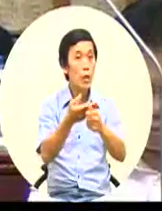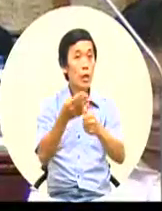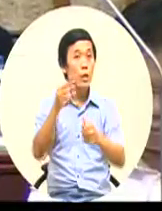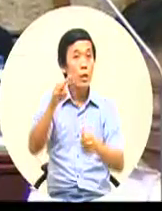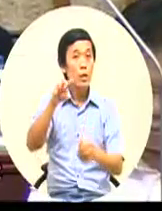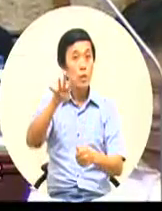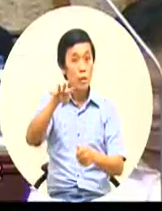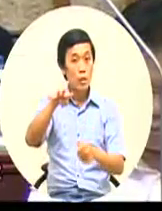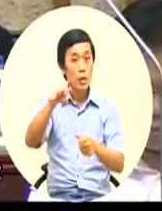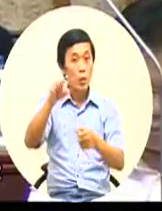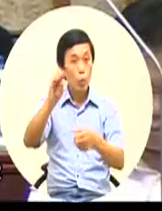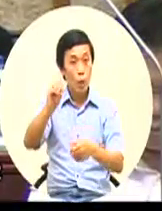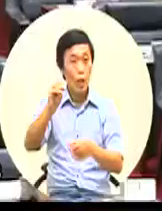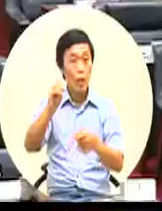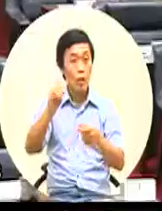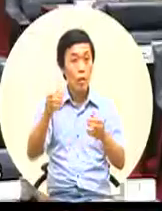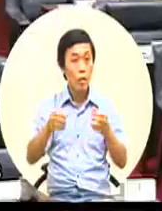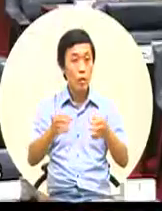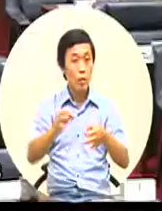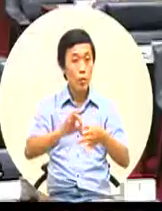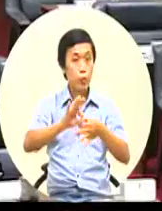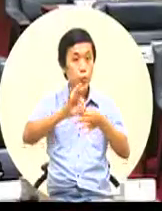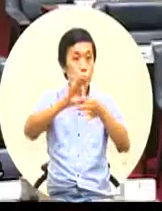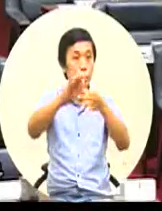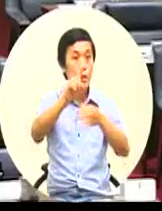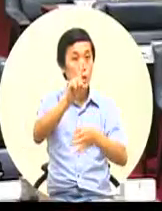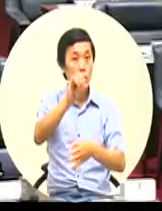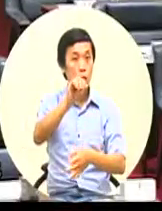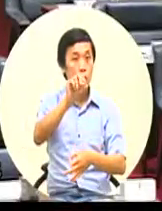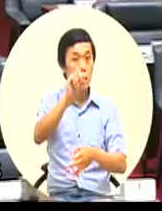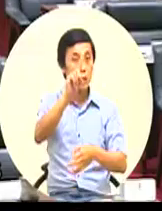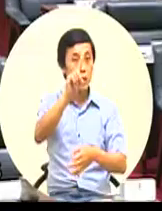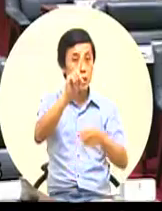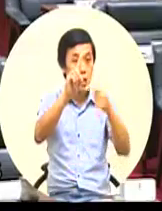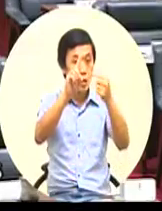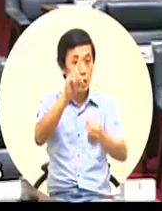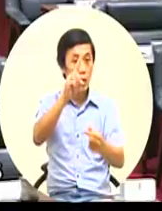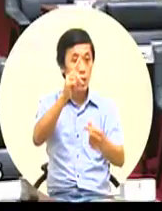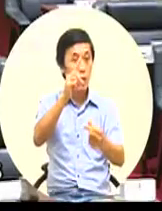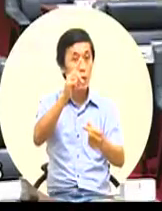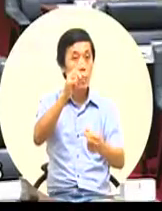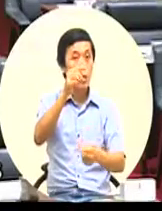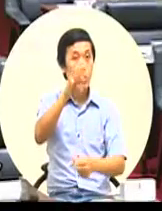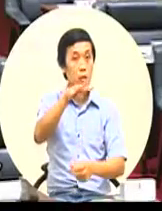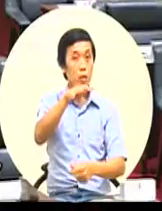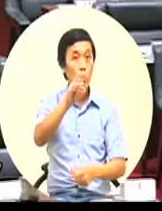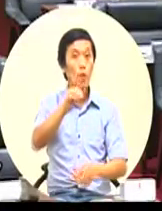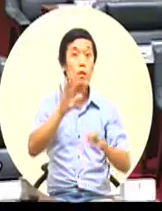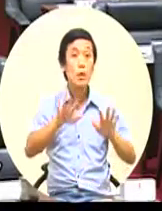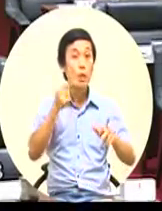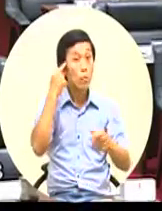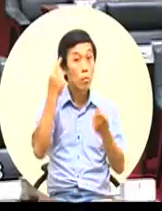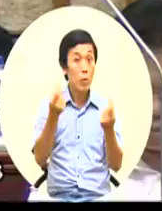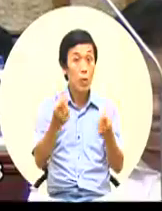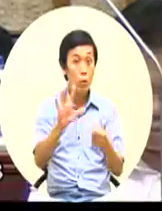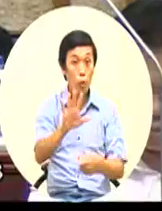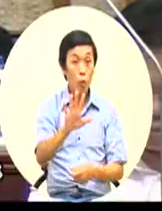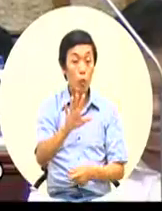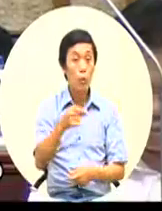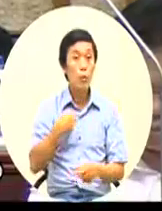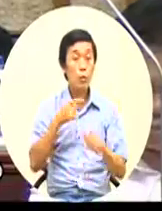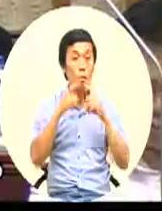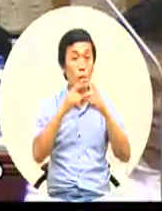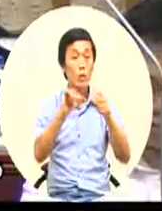1亿4000万。 局长，现在有共识了吗？ 我跟议员报告， 现在有没有共识？ 跟议员报告一下，我